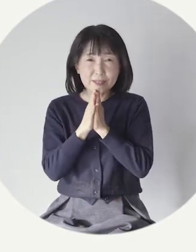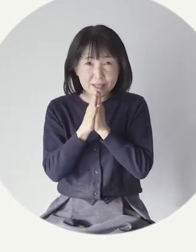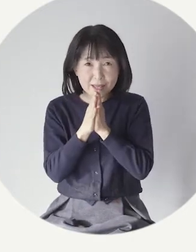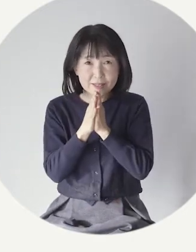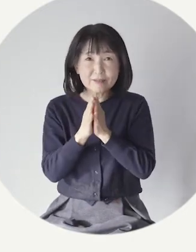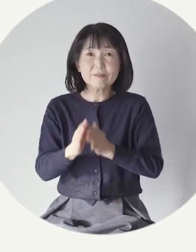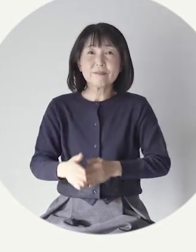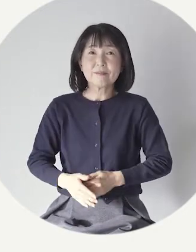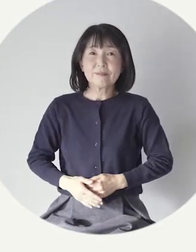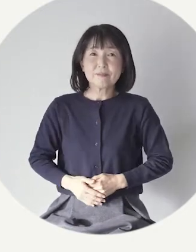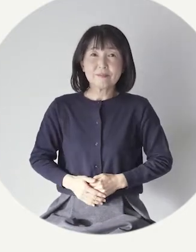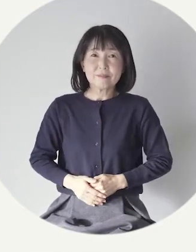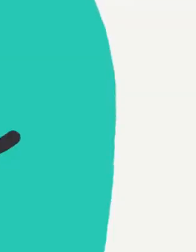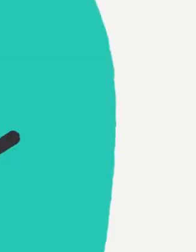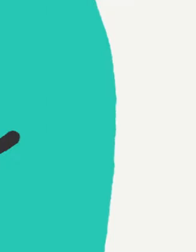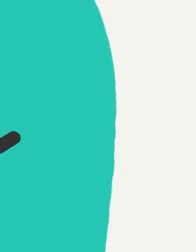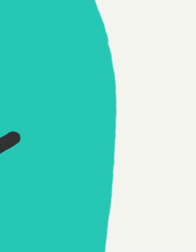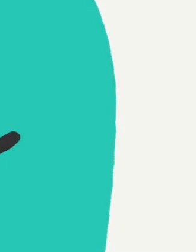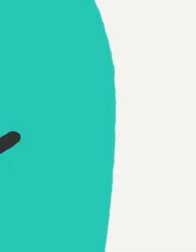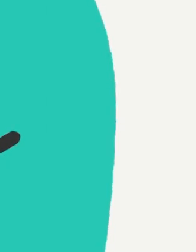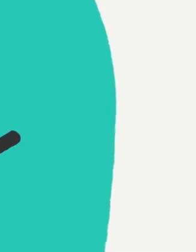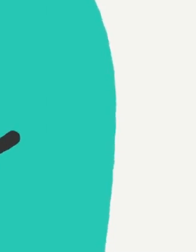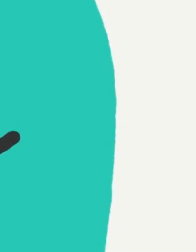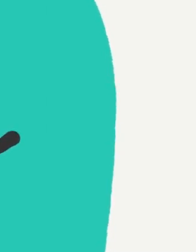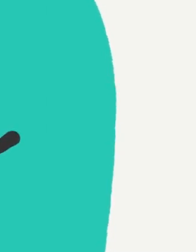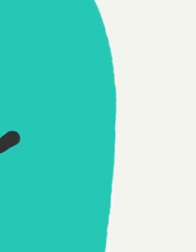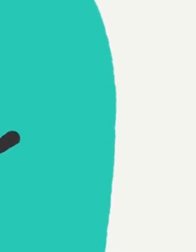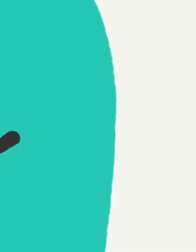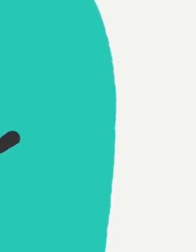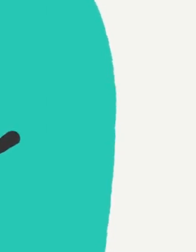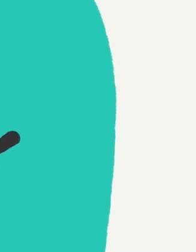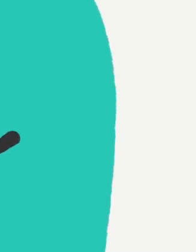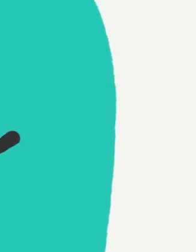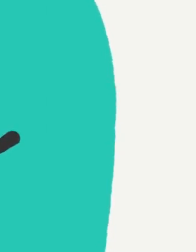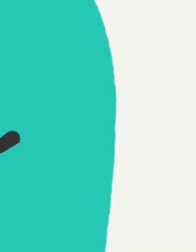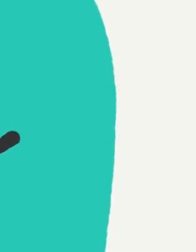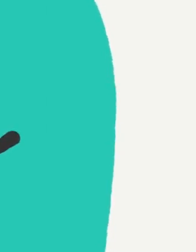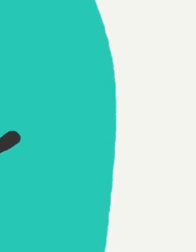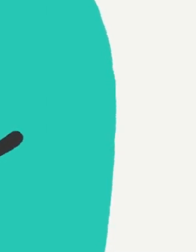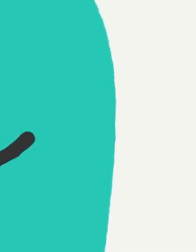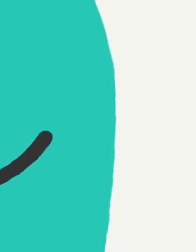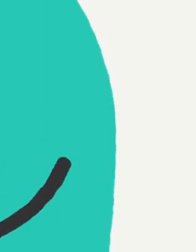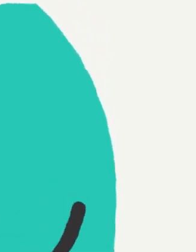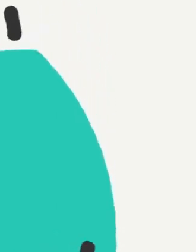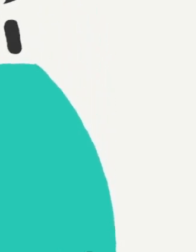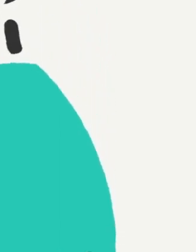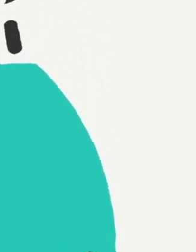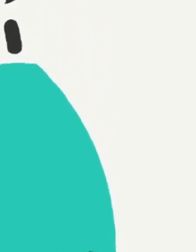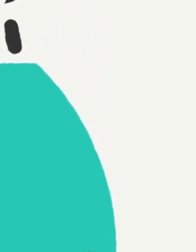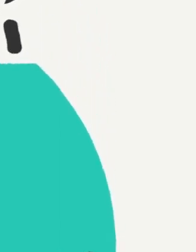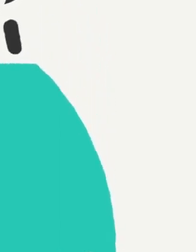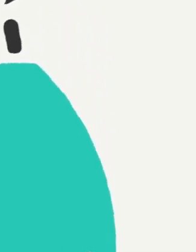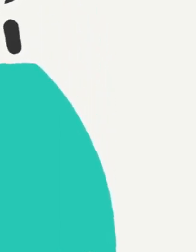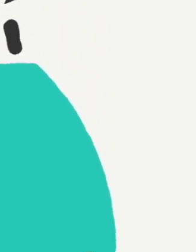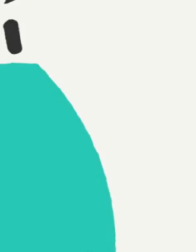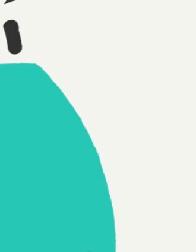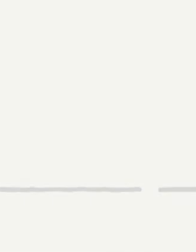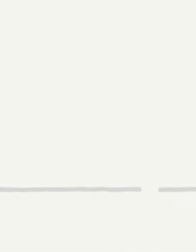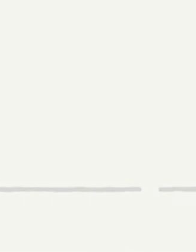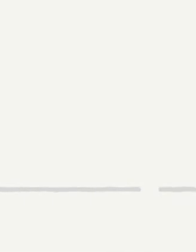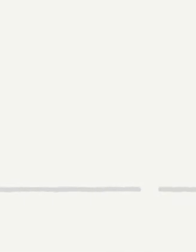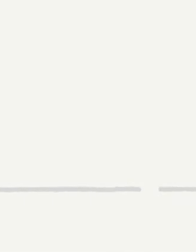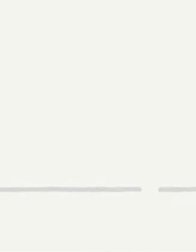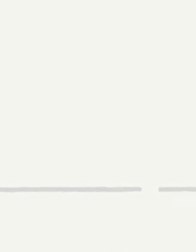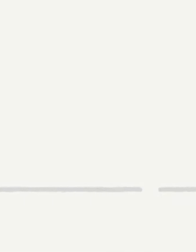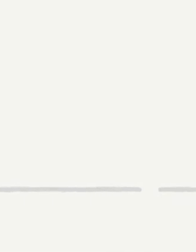するよう心がけましょう。 主人公が困っていた男性へゆっくりと説明をする。2人の気持ちが通じ合い、笑顔がこぼれ